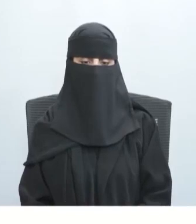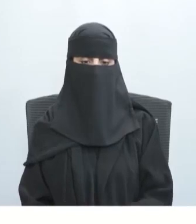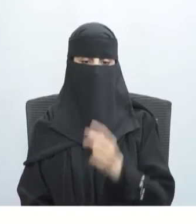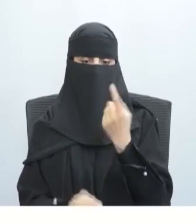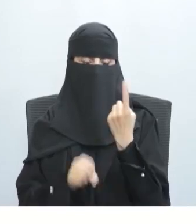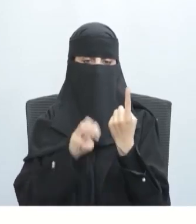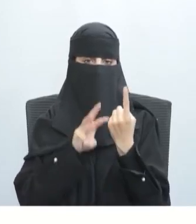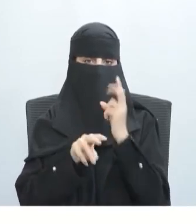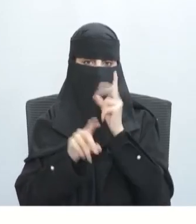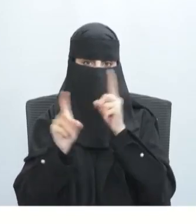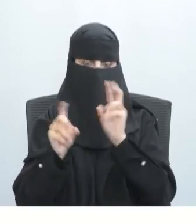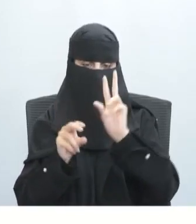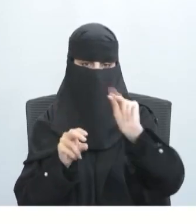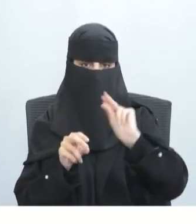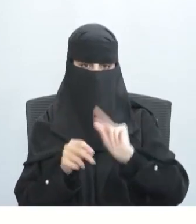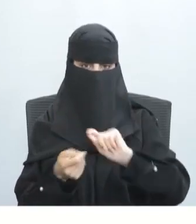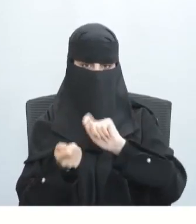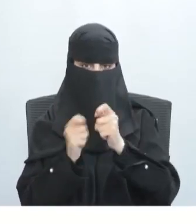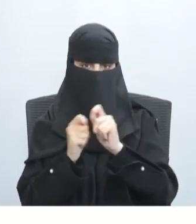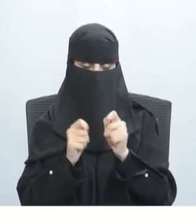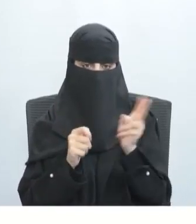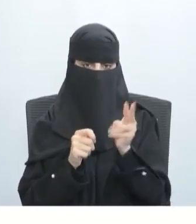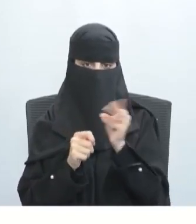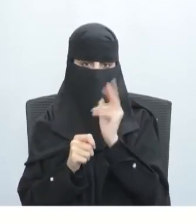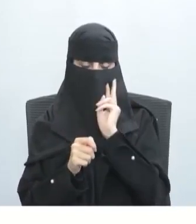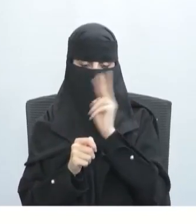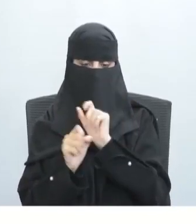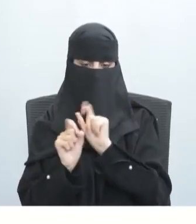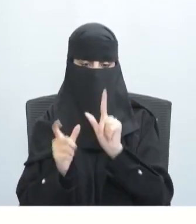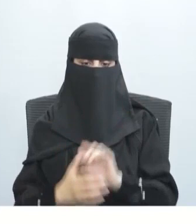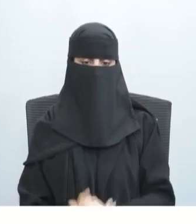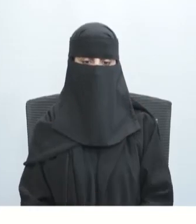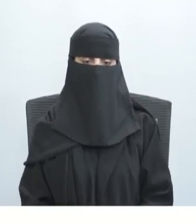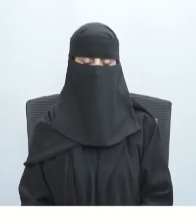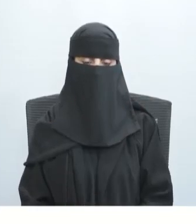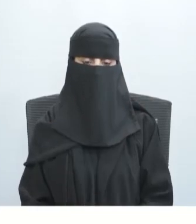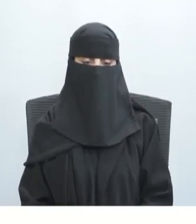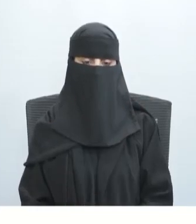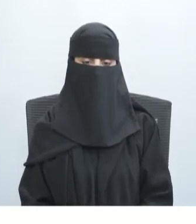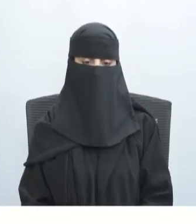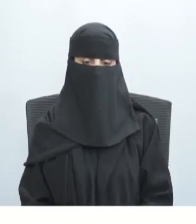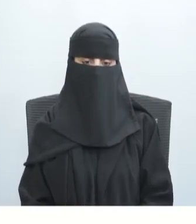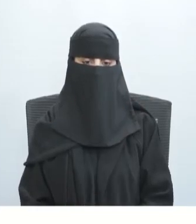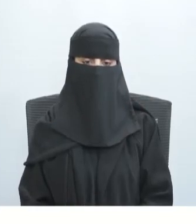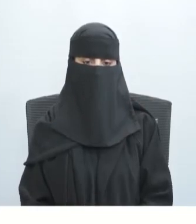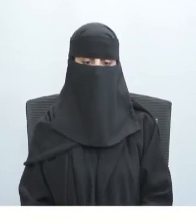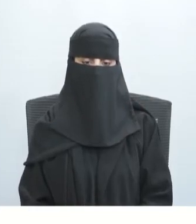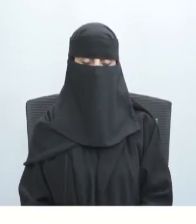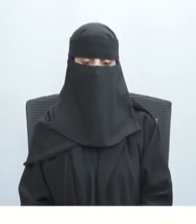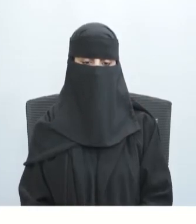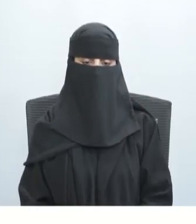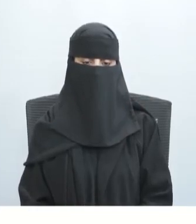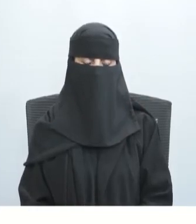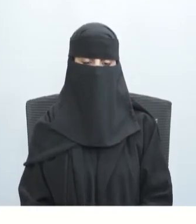في 1 ئ 5 بالم على 5 اس هذ السنه الاولى او عفوا الحساب